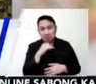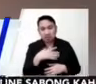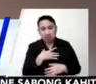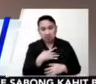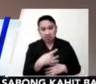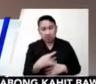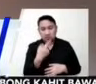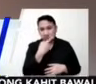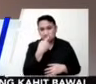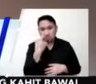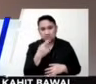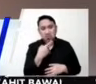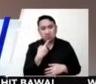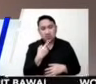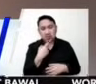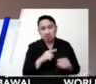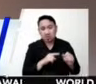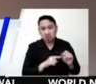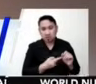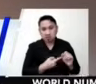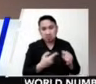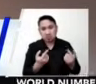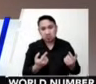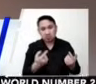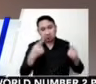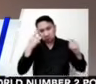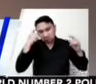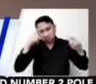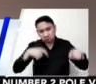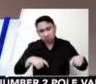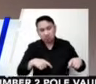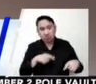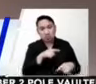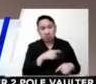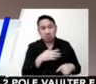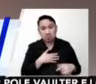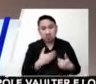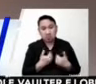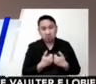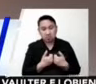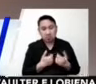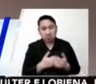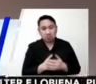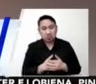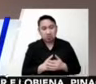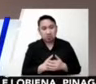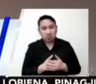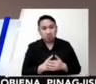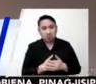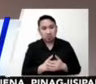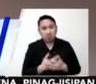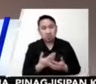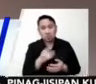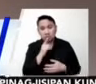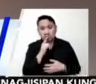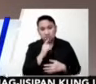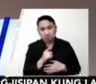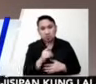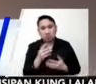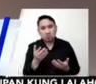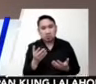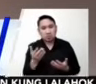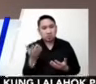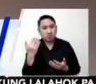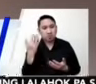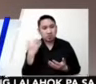ung hindi namin pagkakaintindihan dahil kay Chloe daw po Opo totoo po yun dahil Ever Since unang-una pa